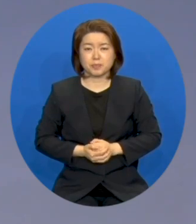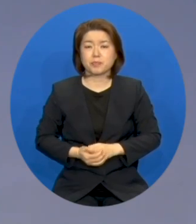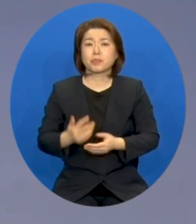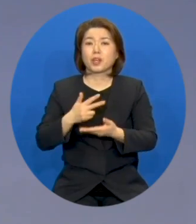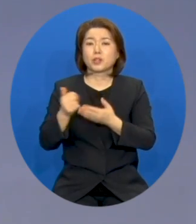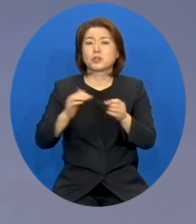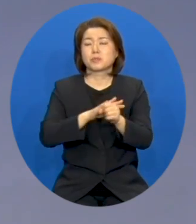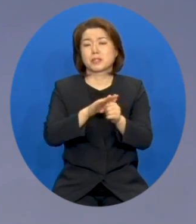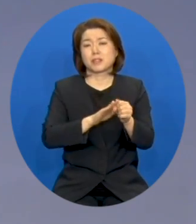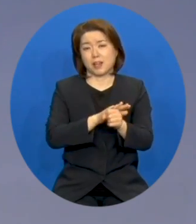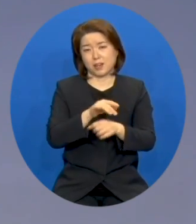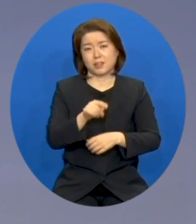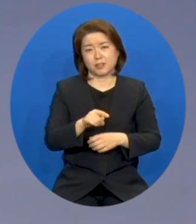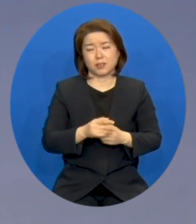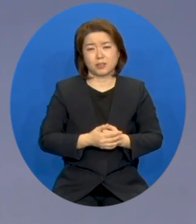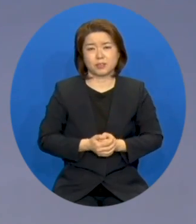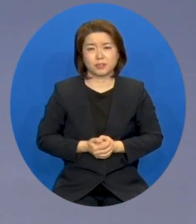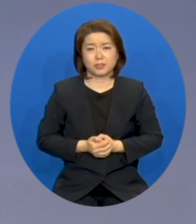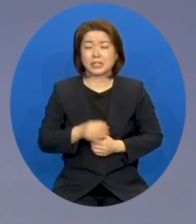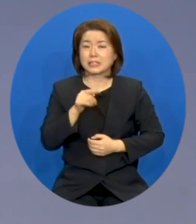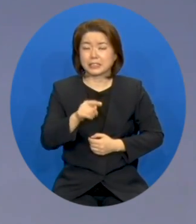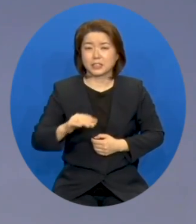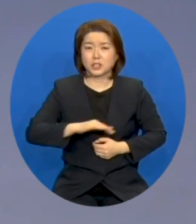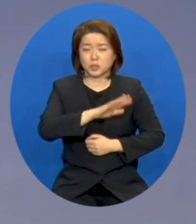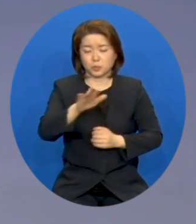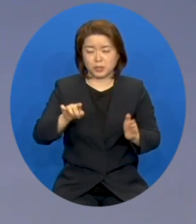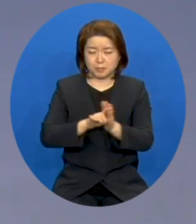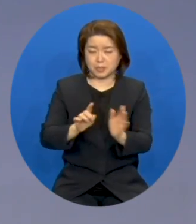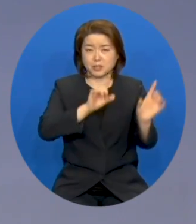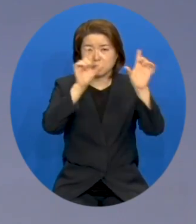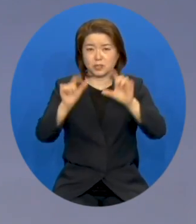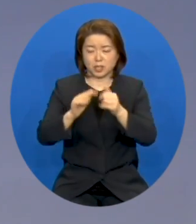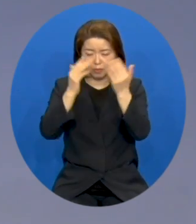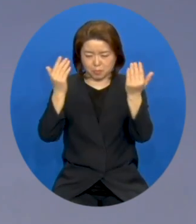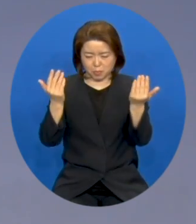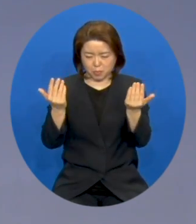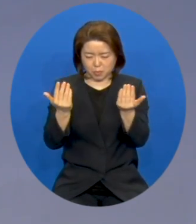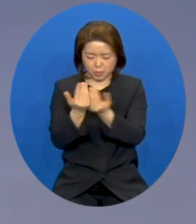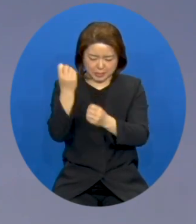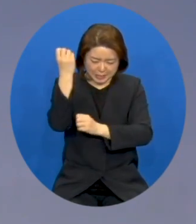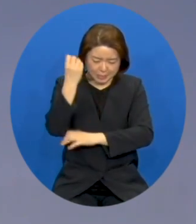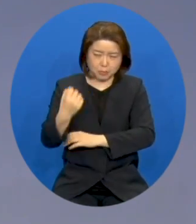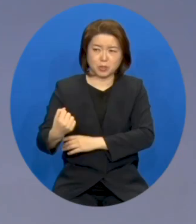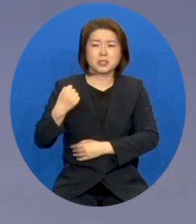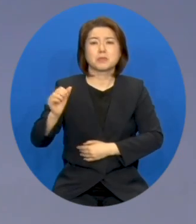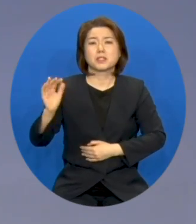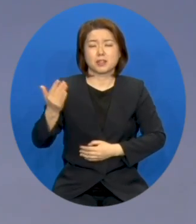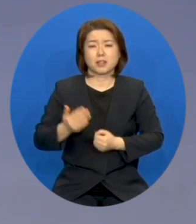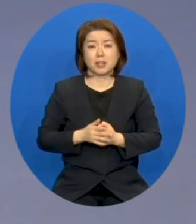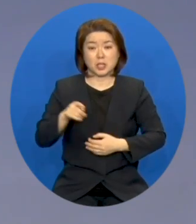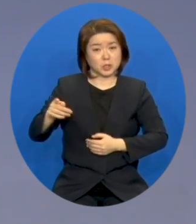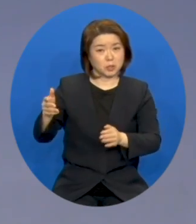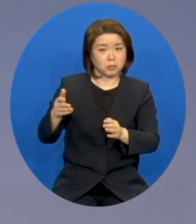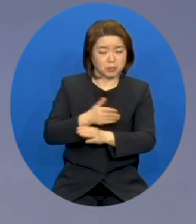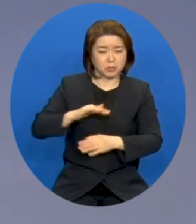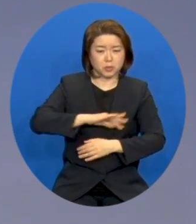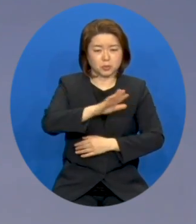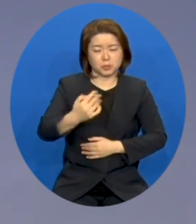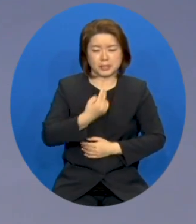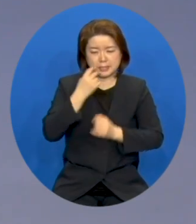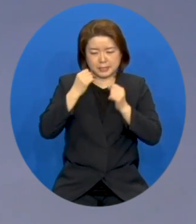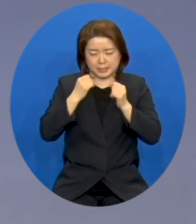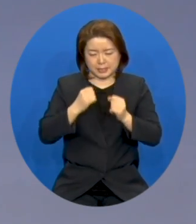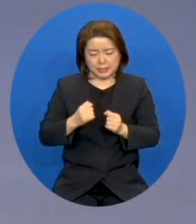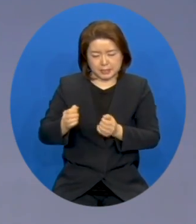주님을 사랑하는 것, 그것이 우리 신앙생활의 모든 것의 힘입니다. 거기서부터 우리가 살 길이 있는